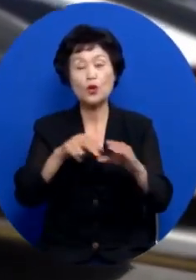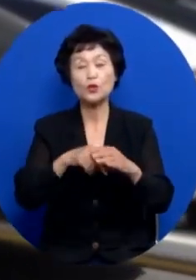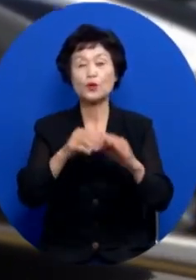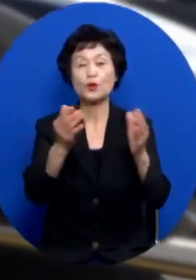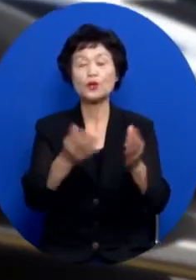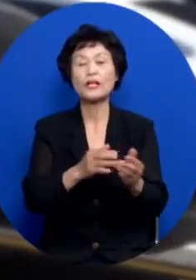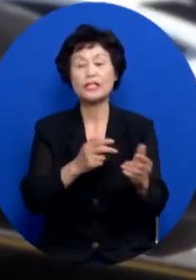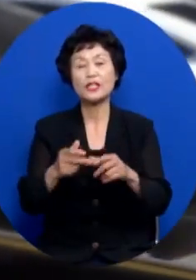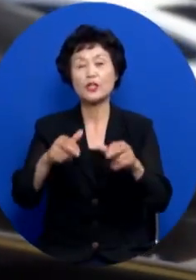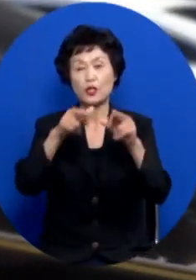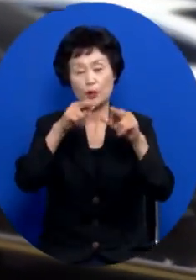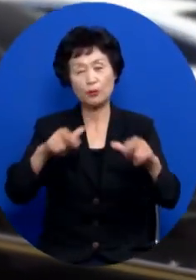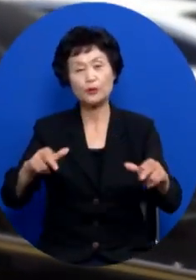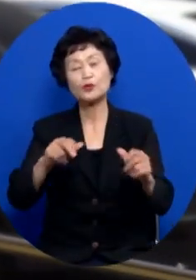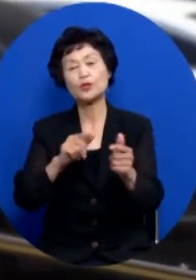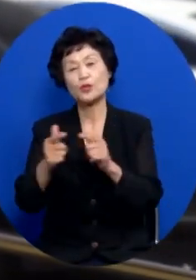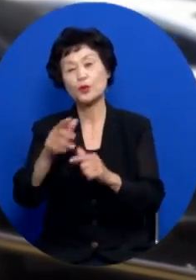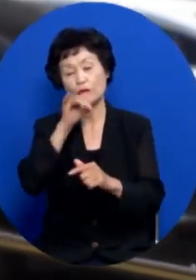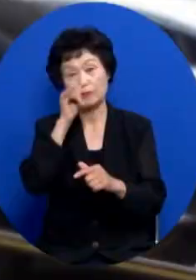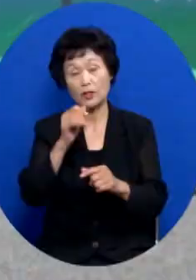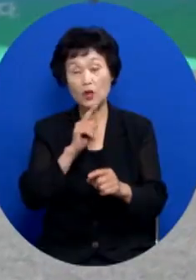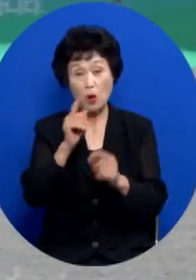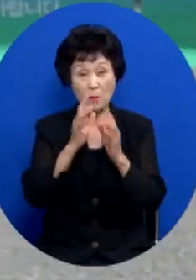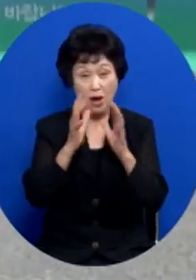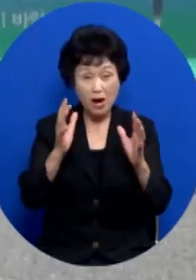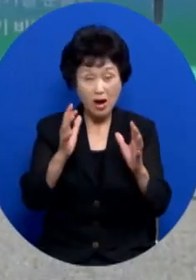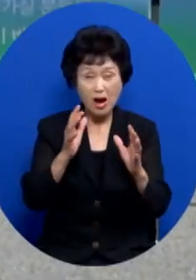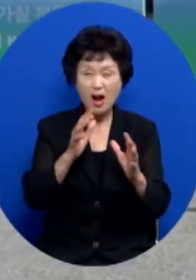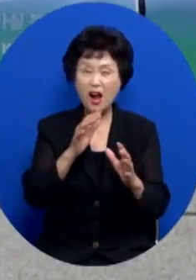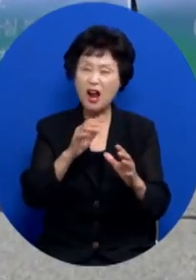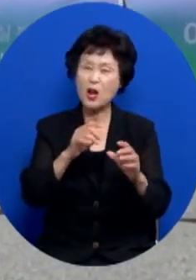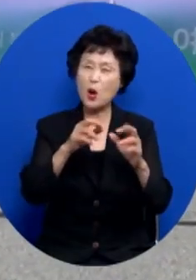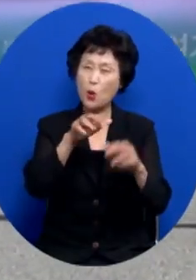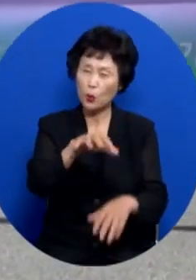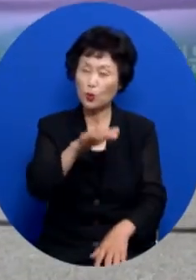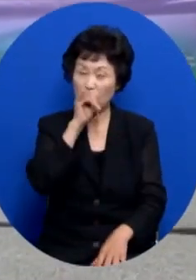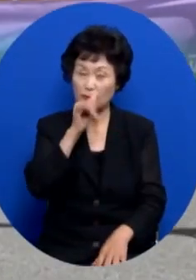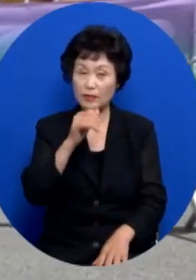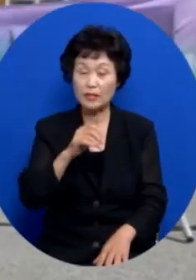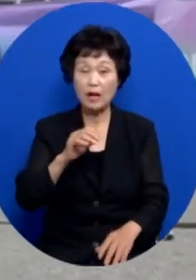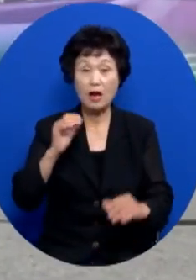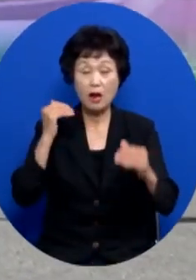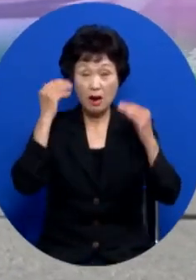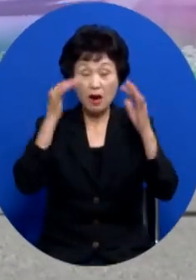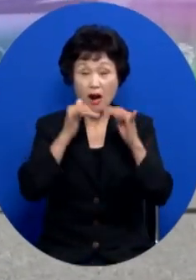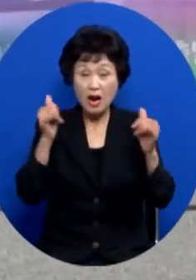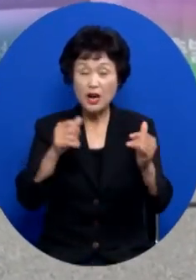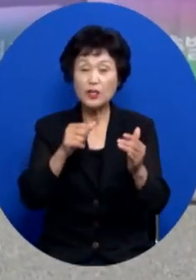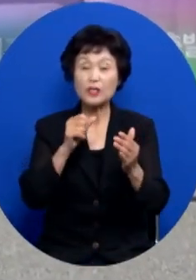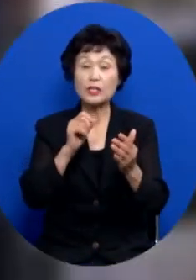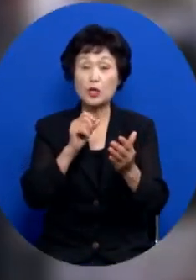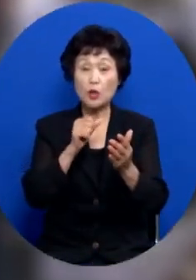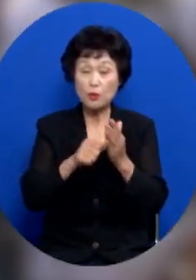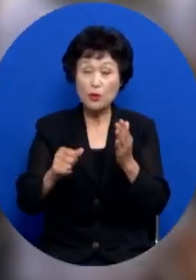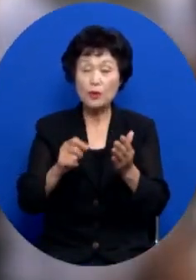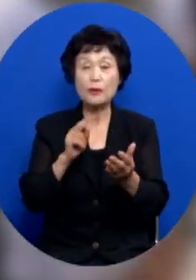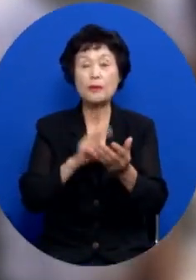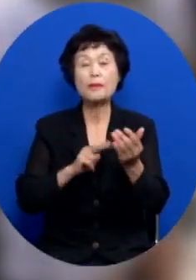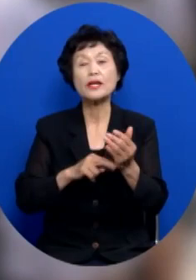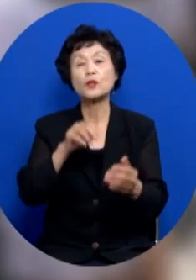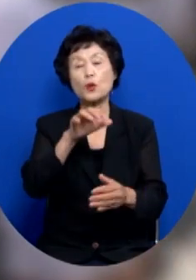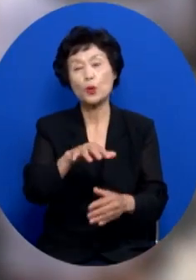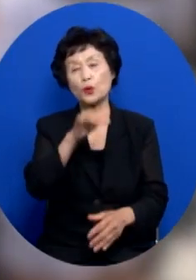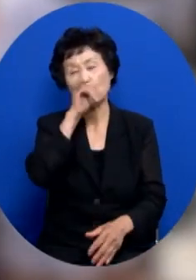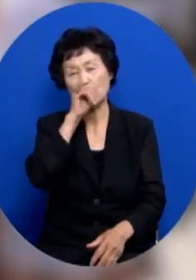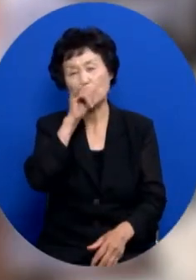수 있었습니다. 또 논란이 될 수 있는 부스들도 있었는데요. 성인용품을 표현한 스티커가 있거나 특정 성적 취향을